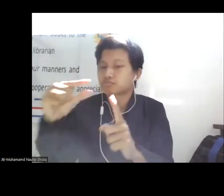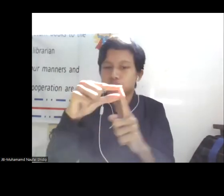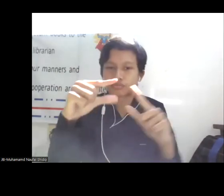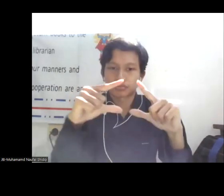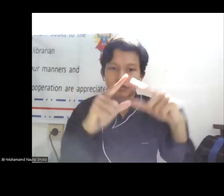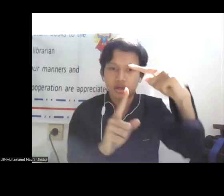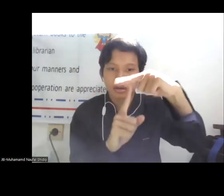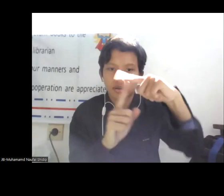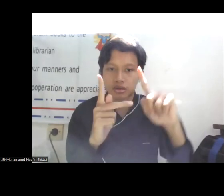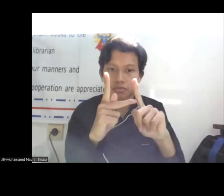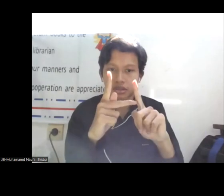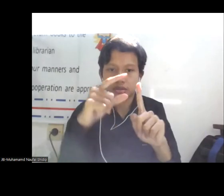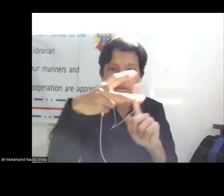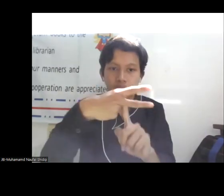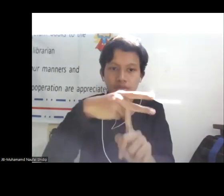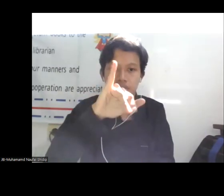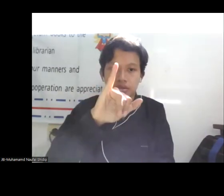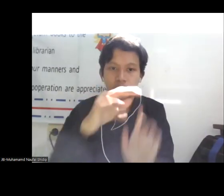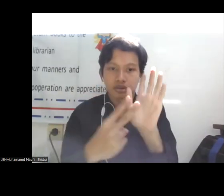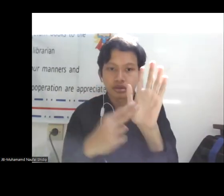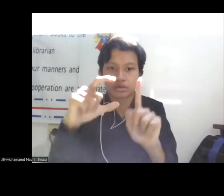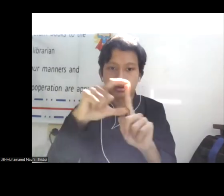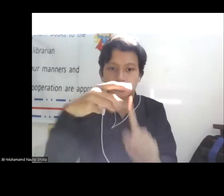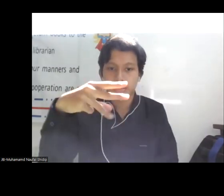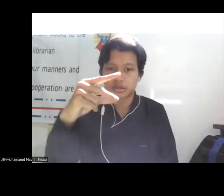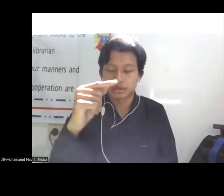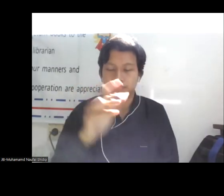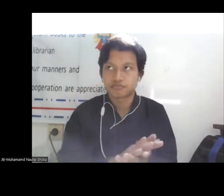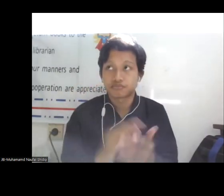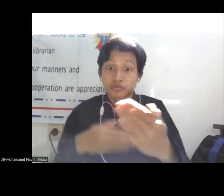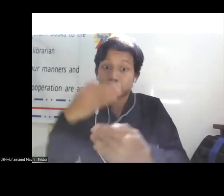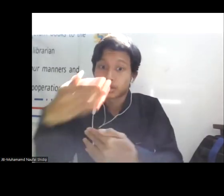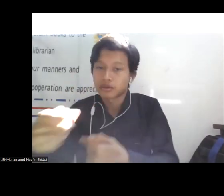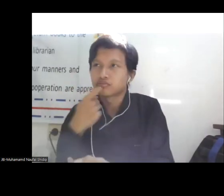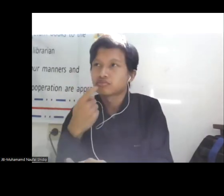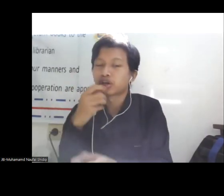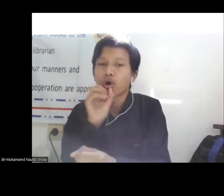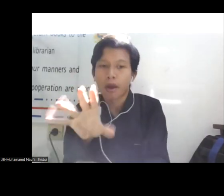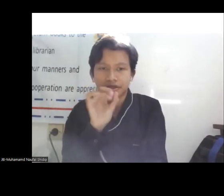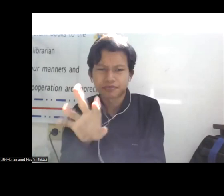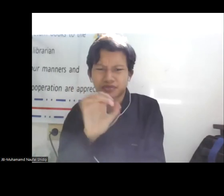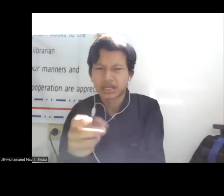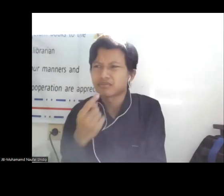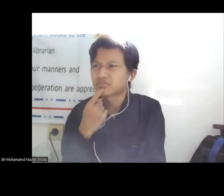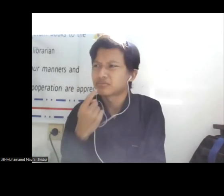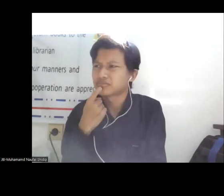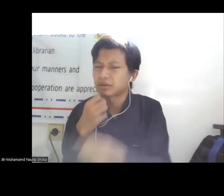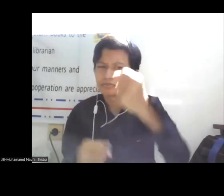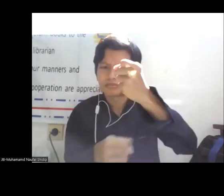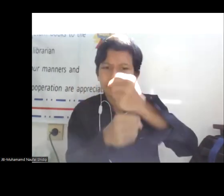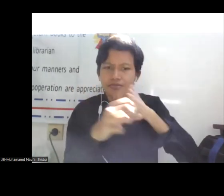Bapak Anies masruri dan yang ketujuh adalah sosialisasi gamerly oleh